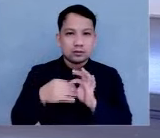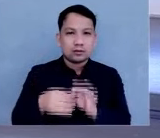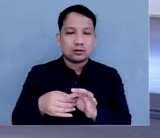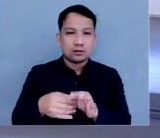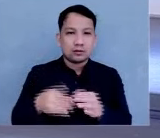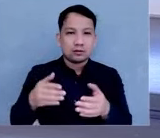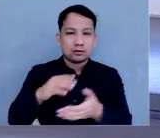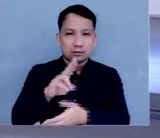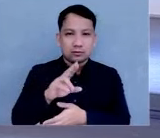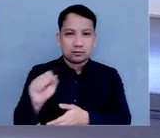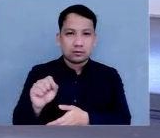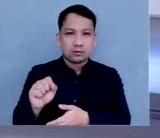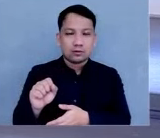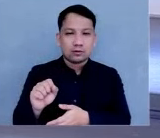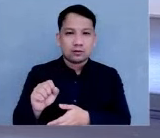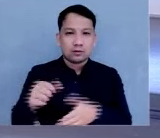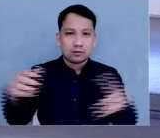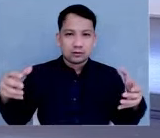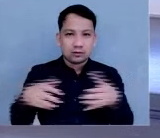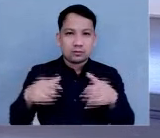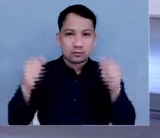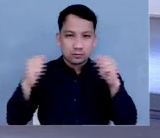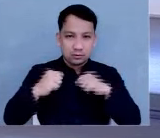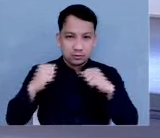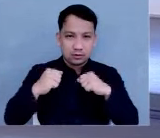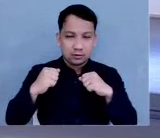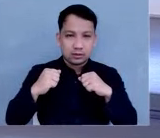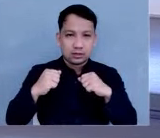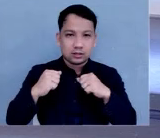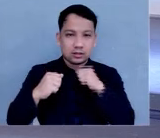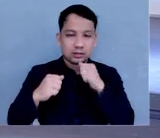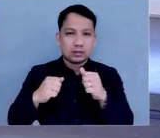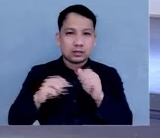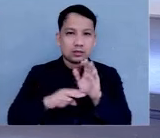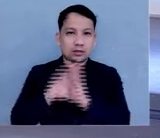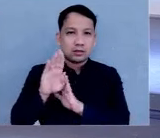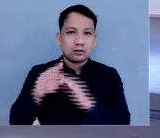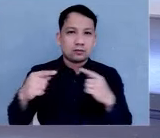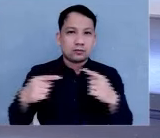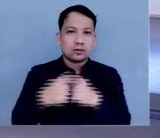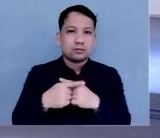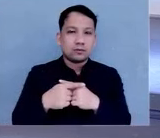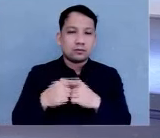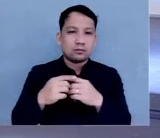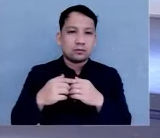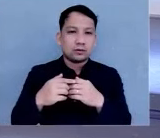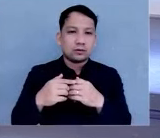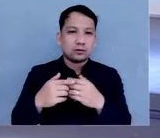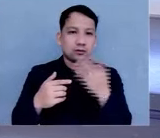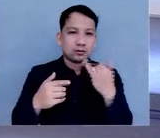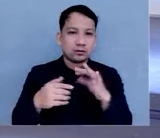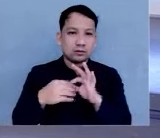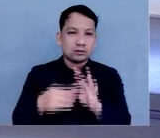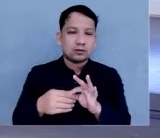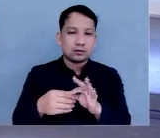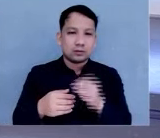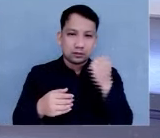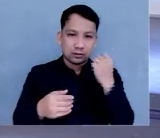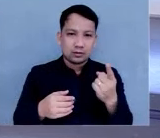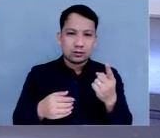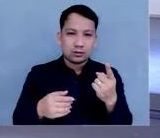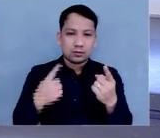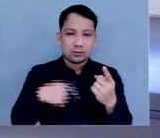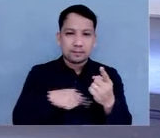mamagitan ng US ng isang compromise deal para hindi na po mag-escalate ang standoff. Pero ang intindi ng Pilipinas,